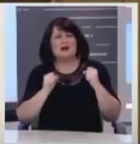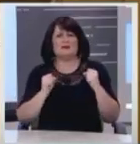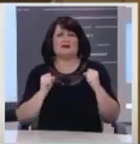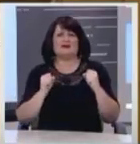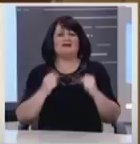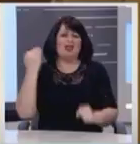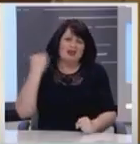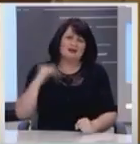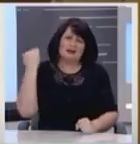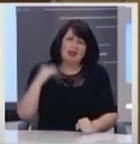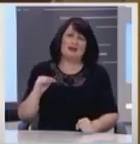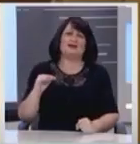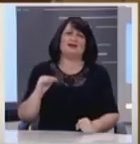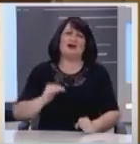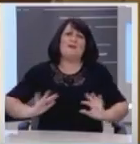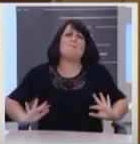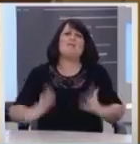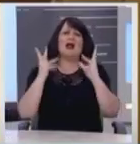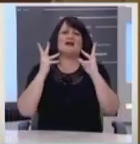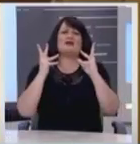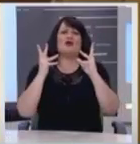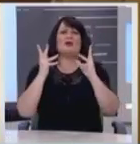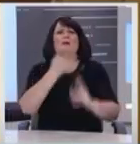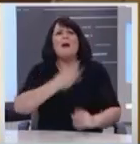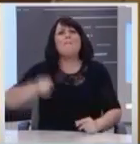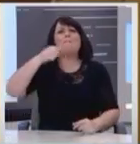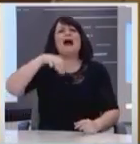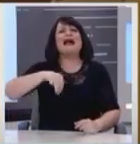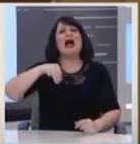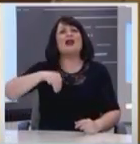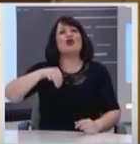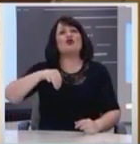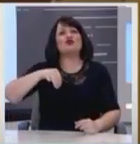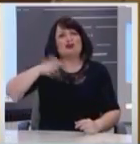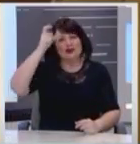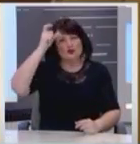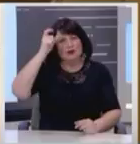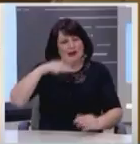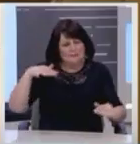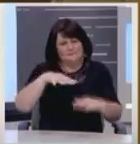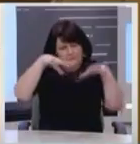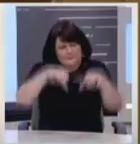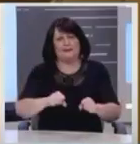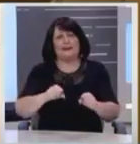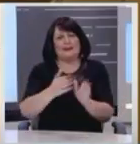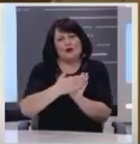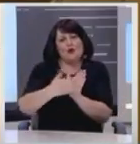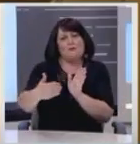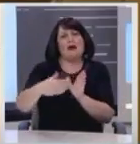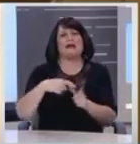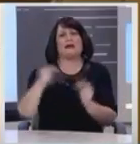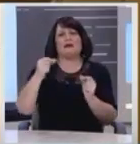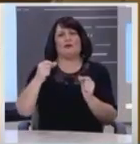και θυσιάστηκαν προς το πραξικόπημα κατά του Μακαρίου και στην εισβολή και κατοχή μέρος της